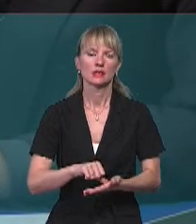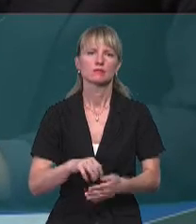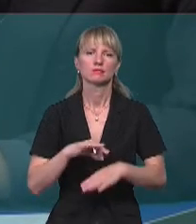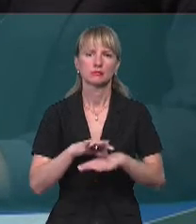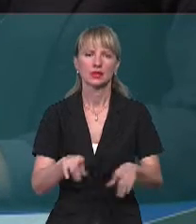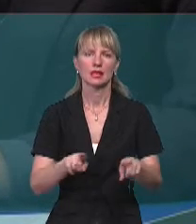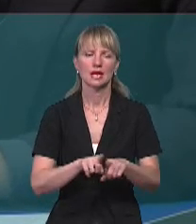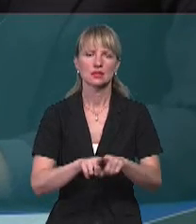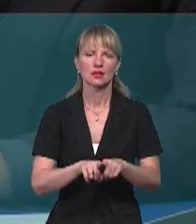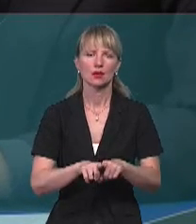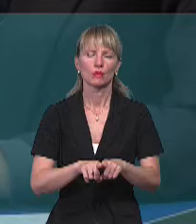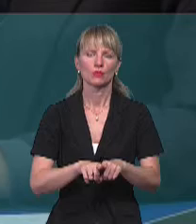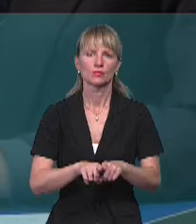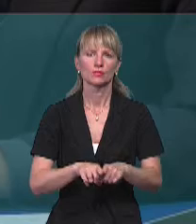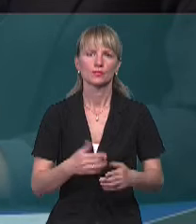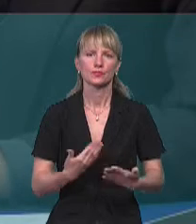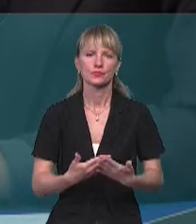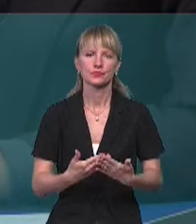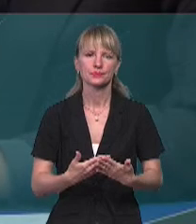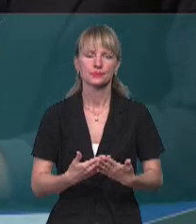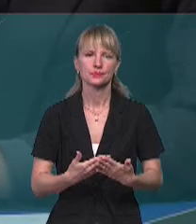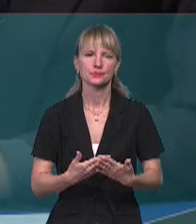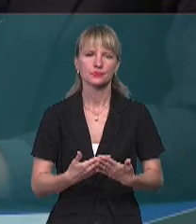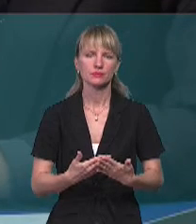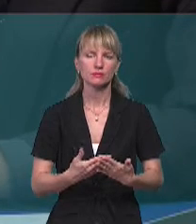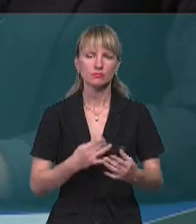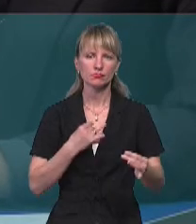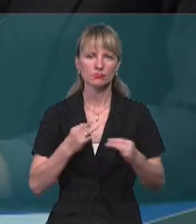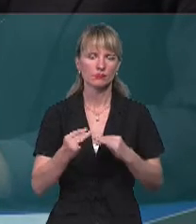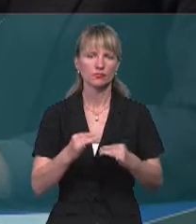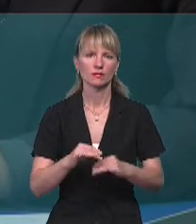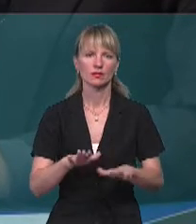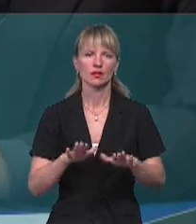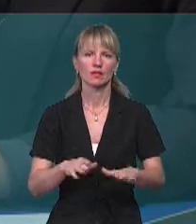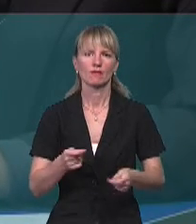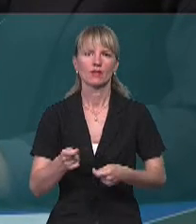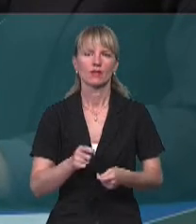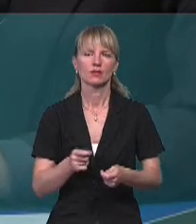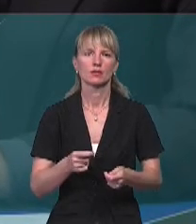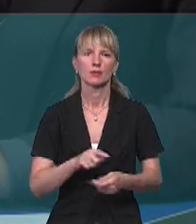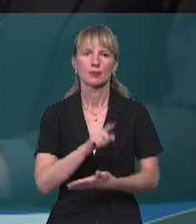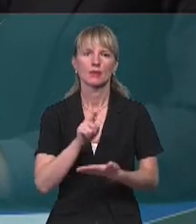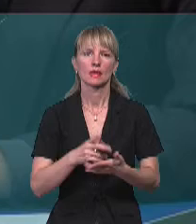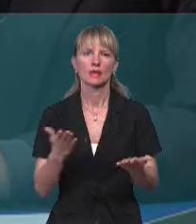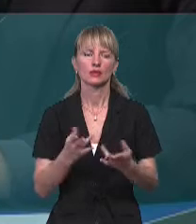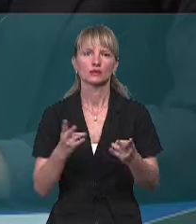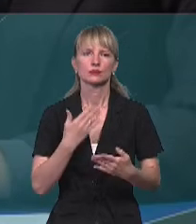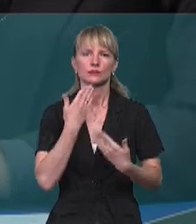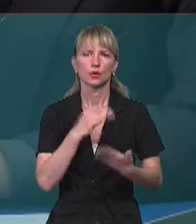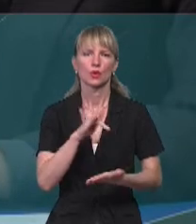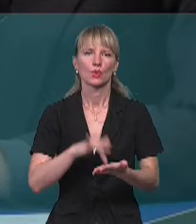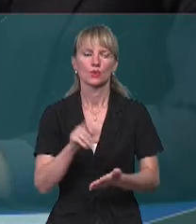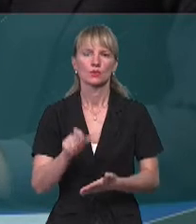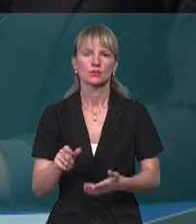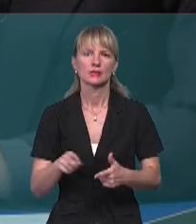так само. Тобто, у співпраці з місцевою владою знаходиться питання, яке варто задати містянам